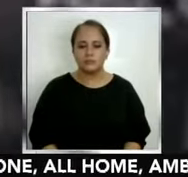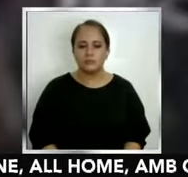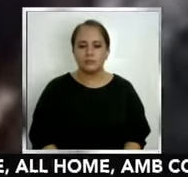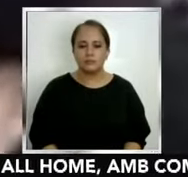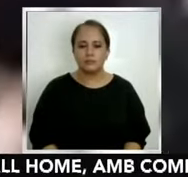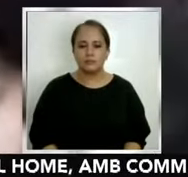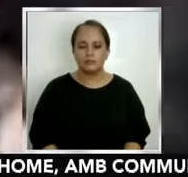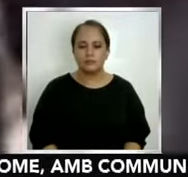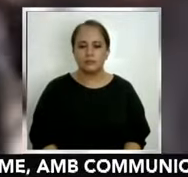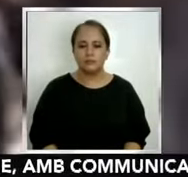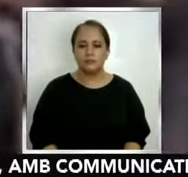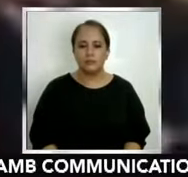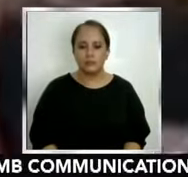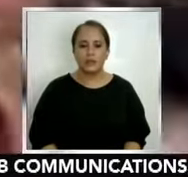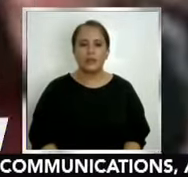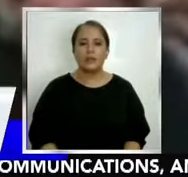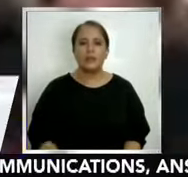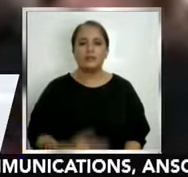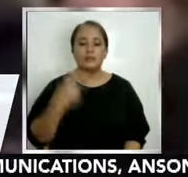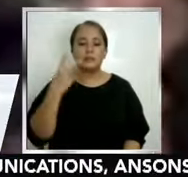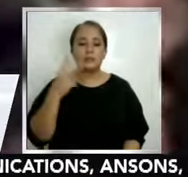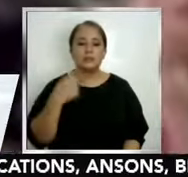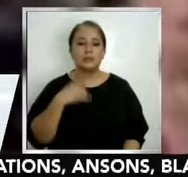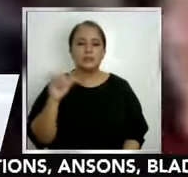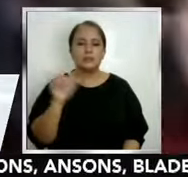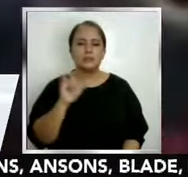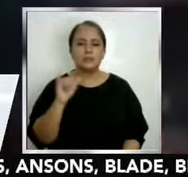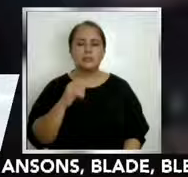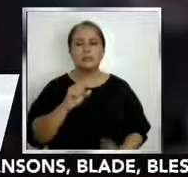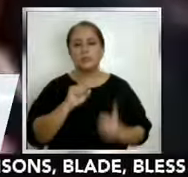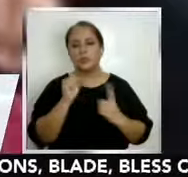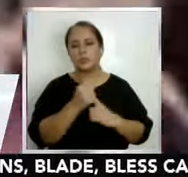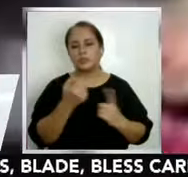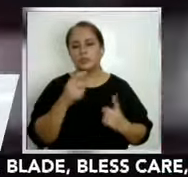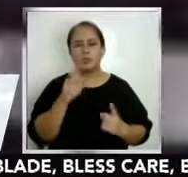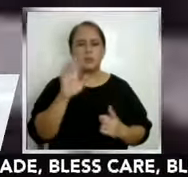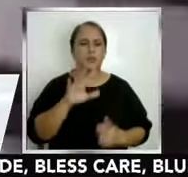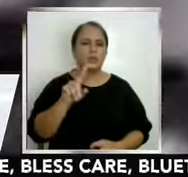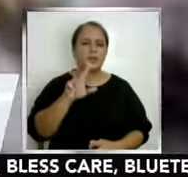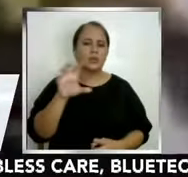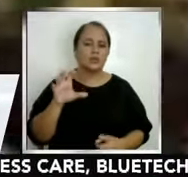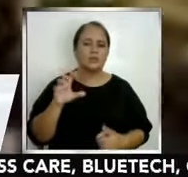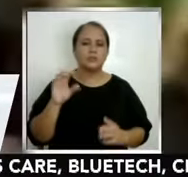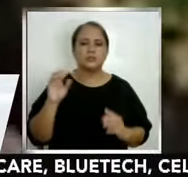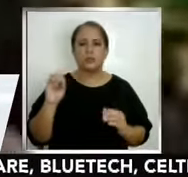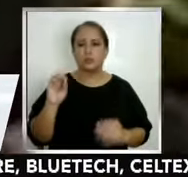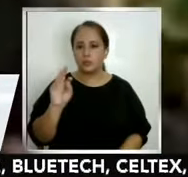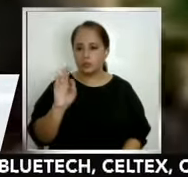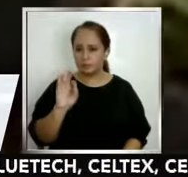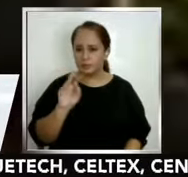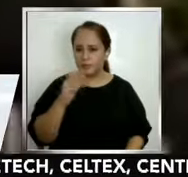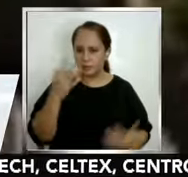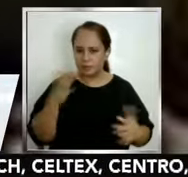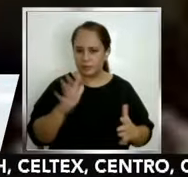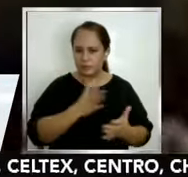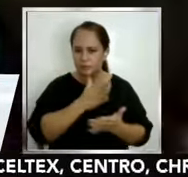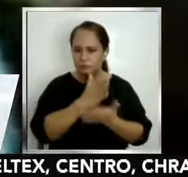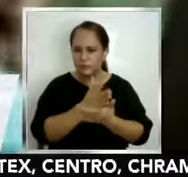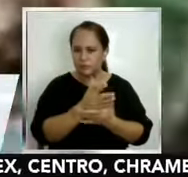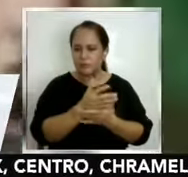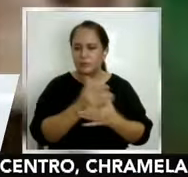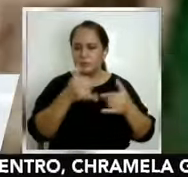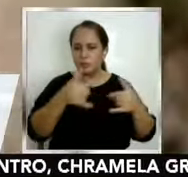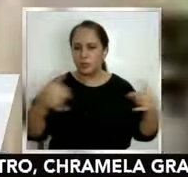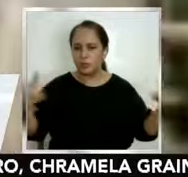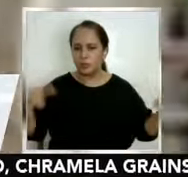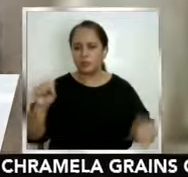Ganito ang sitwasyon ngayon ng aabot sa mahigit 100 mga overseas Filipino worker na nakarating na sa Arjin, ang border ng Sudan at